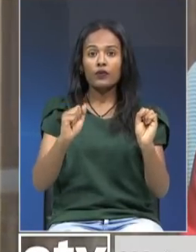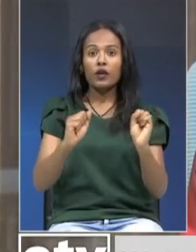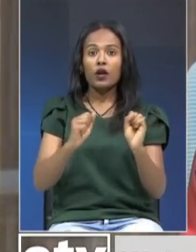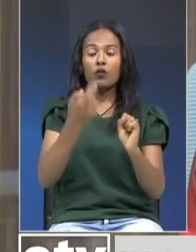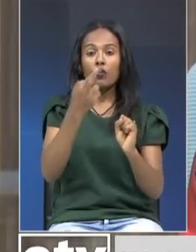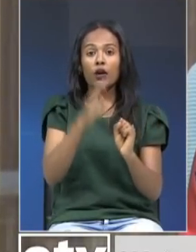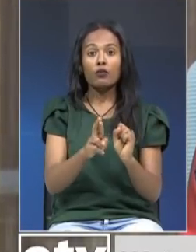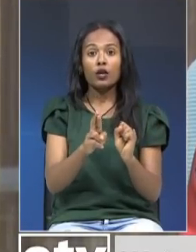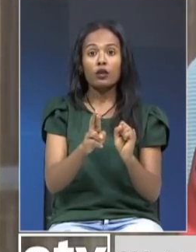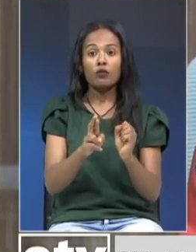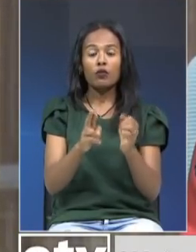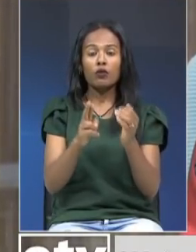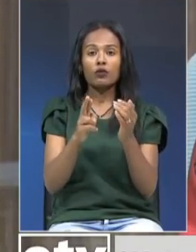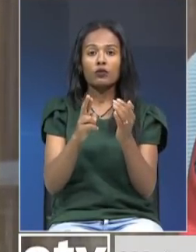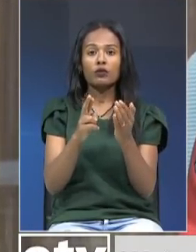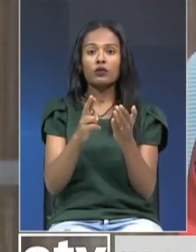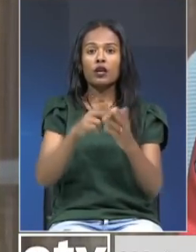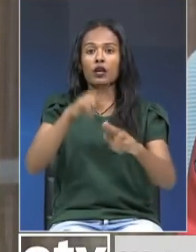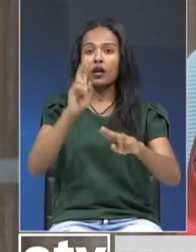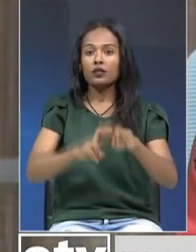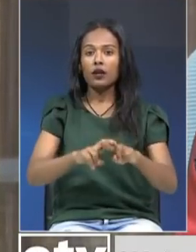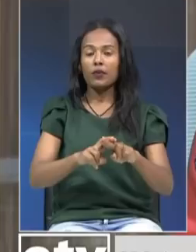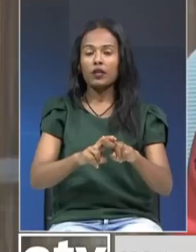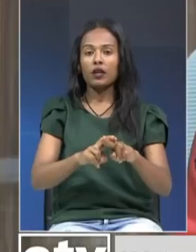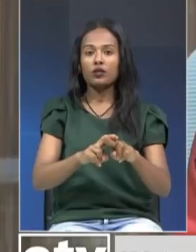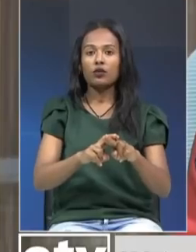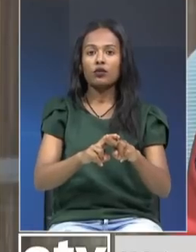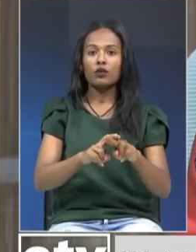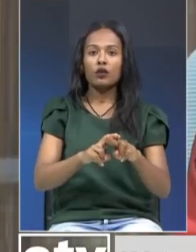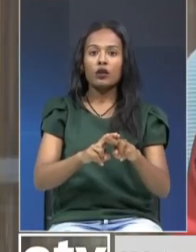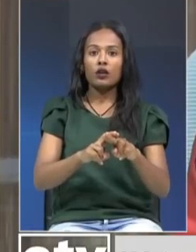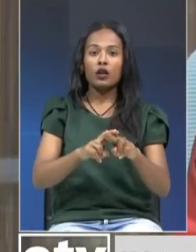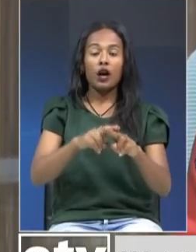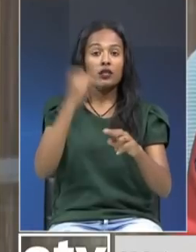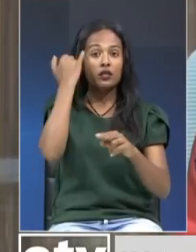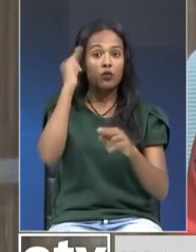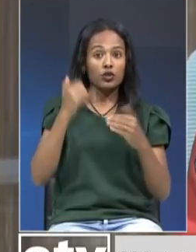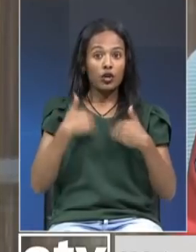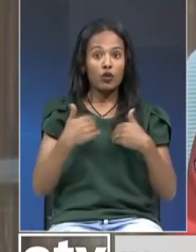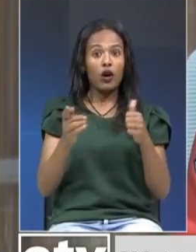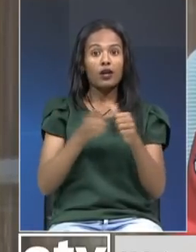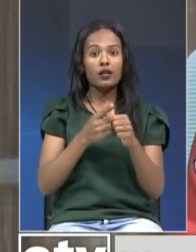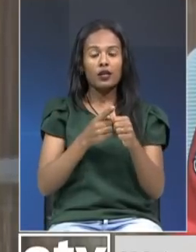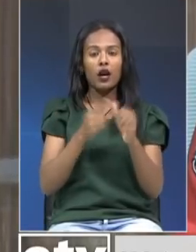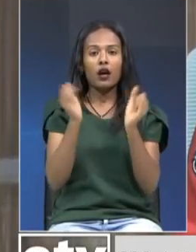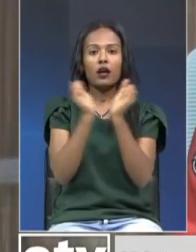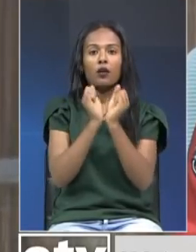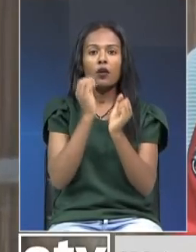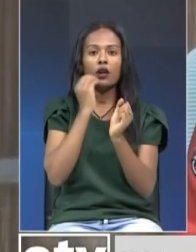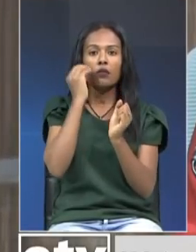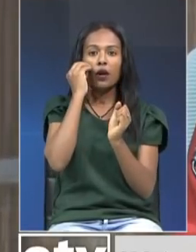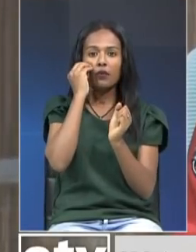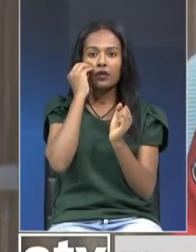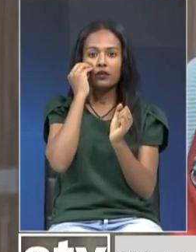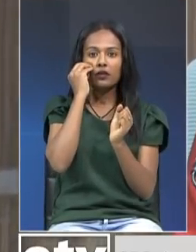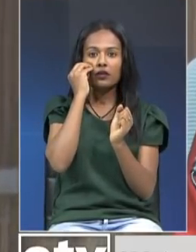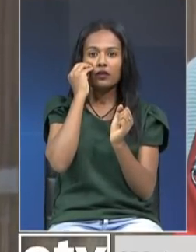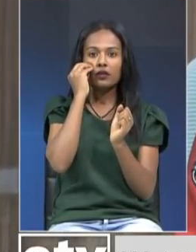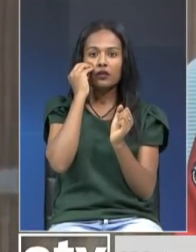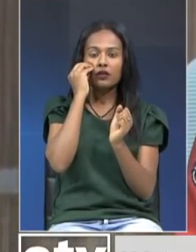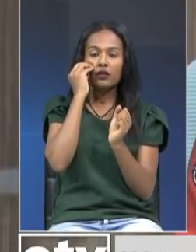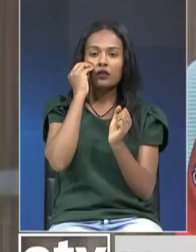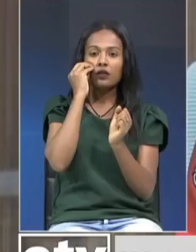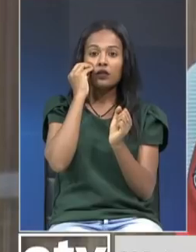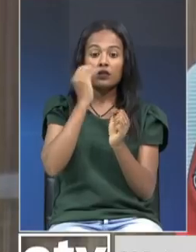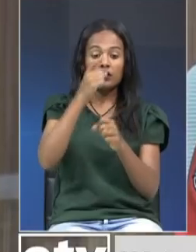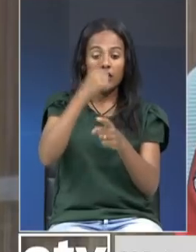የህግ ታራሚዎችን በተመለከተ ያስቀመጥናቸው አሰራሮች አሉ። አንደኛ ከማረሚያ ቤት በሚወጡበት ሰዓት